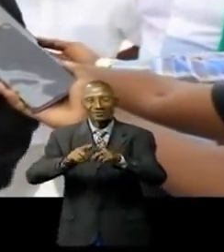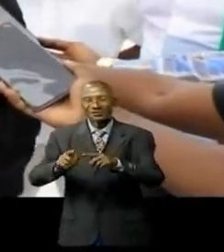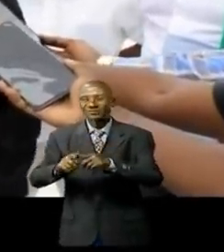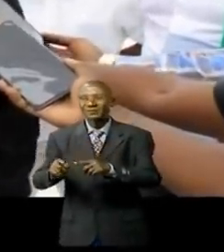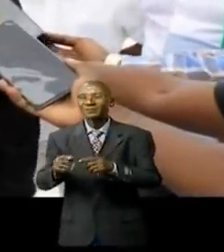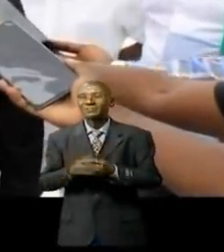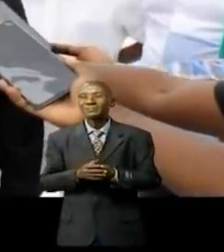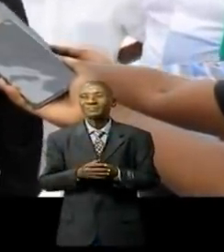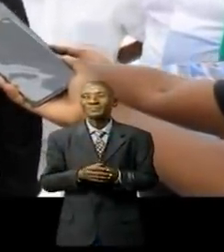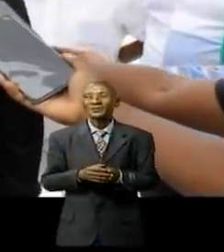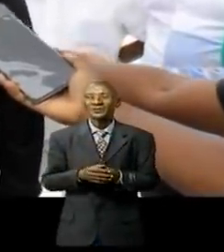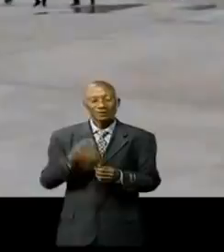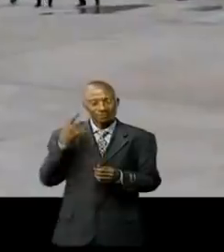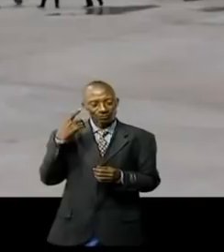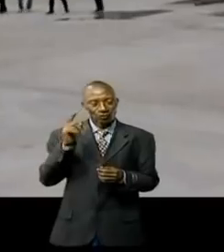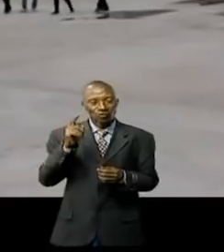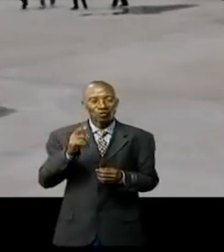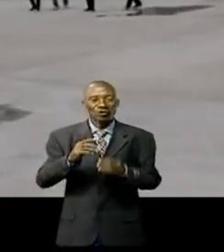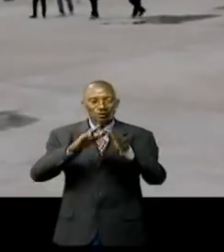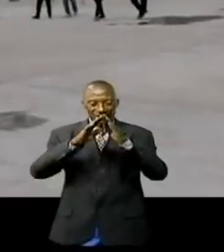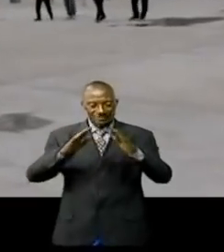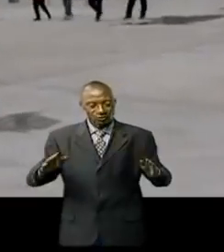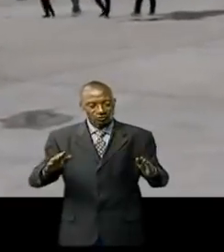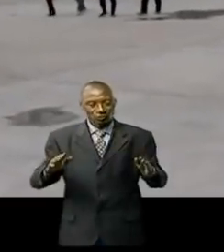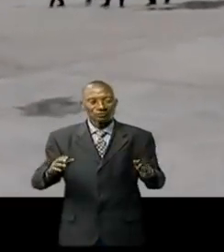étaient spoliés, pas mal,